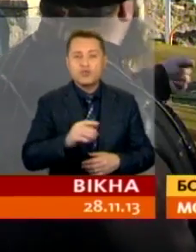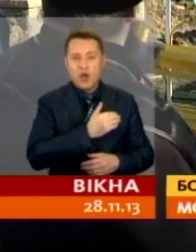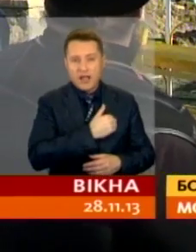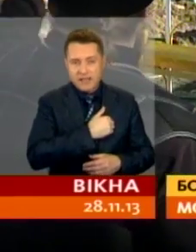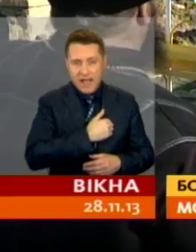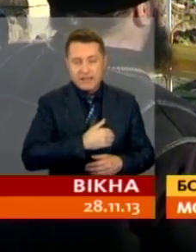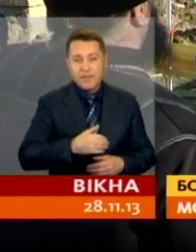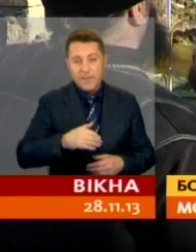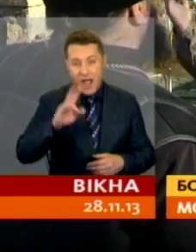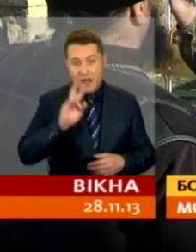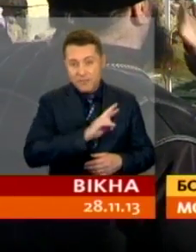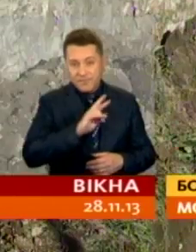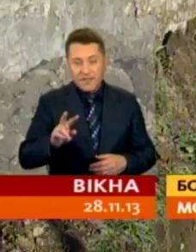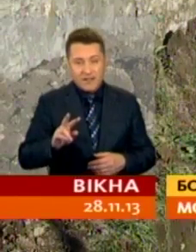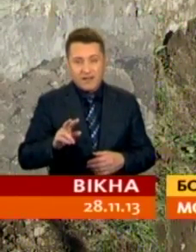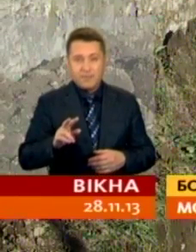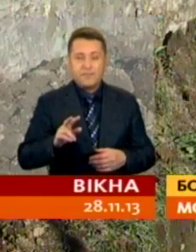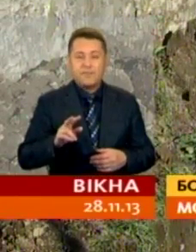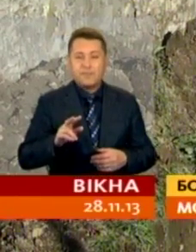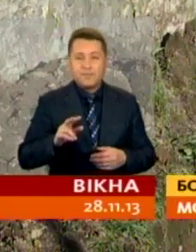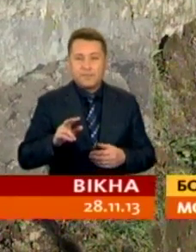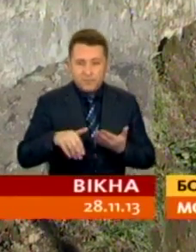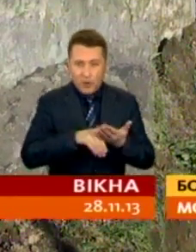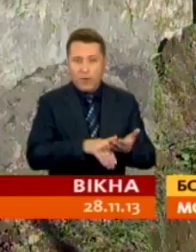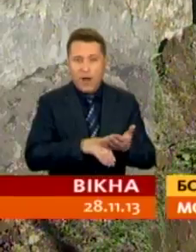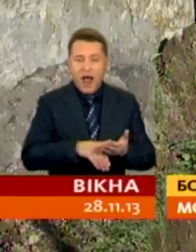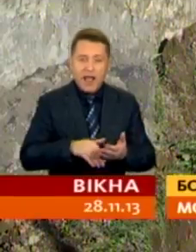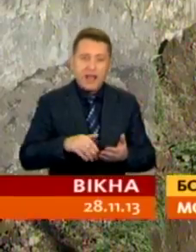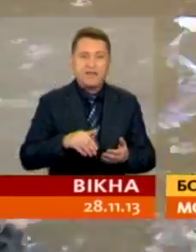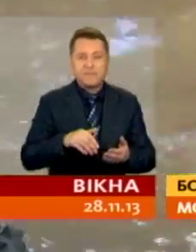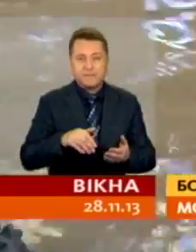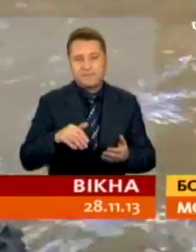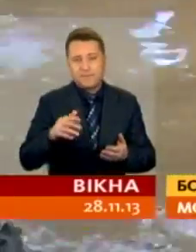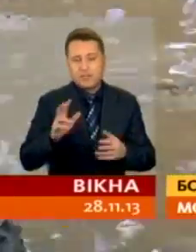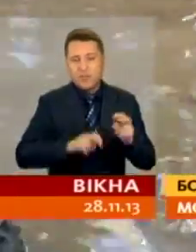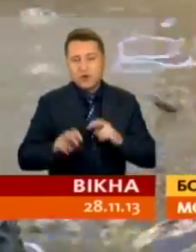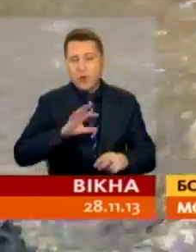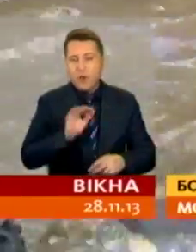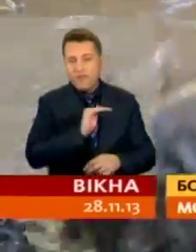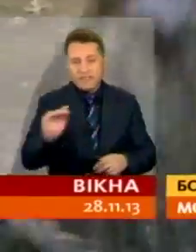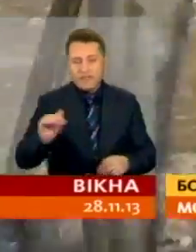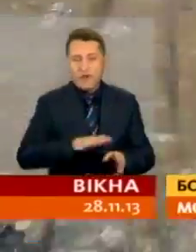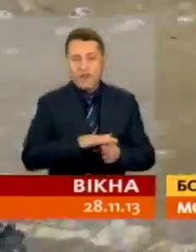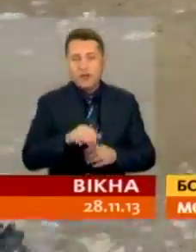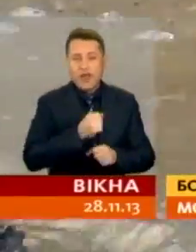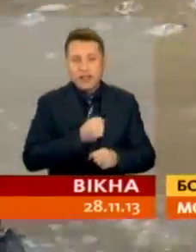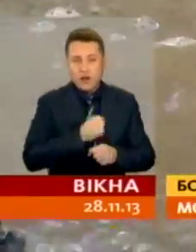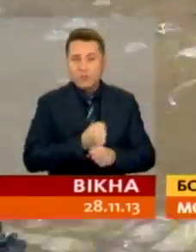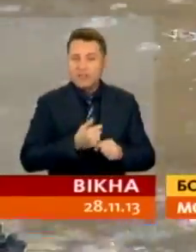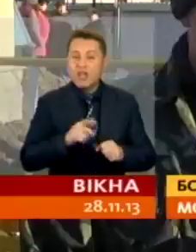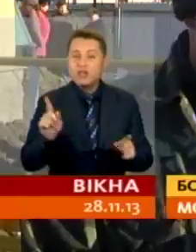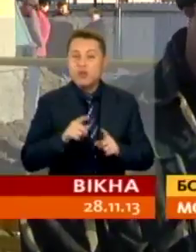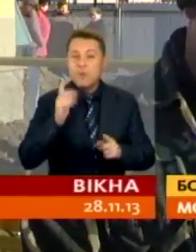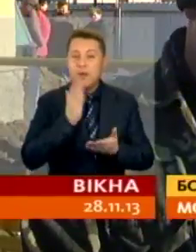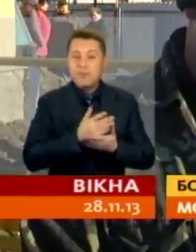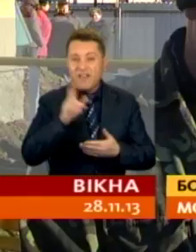за батька. А ще він допомагає з пошуком офіційного виконавця робіт, який би вніс зміни в проект і мав ліцензію. З цим у селян зараз проблема. Ну,